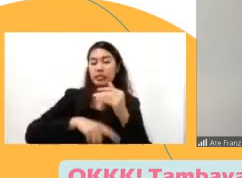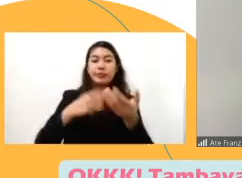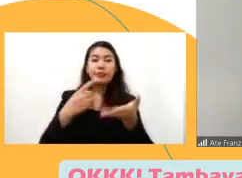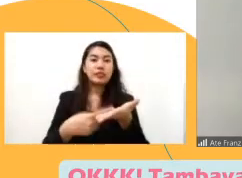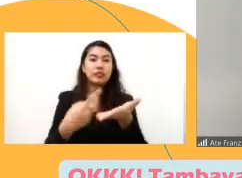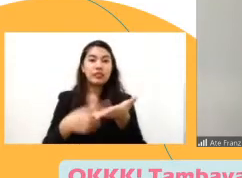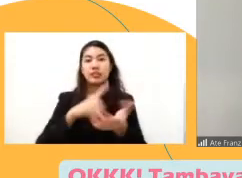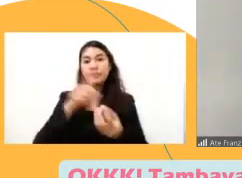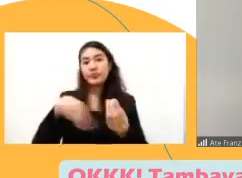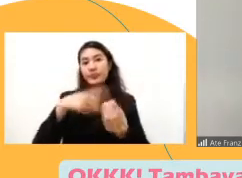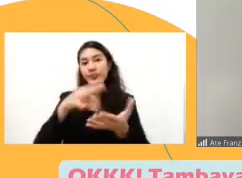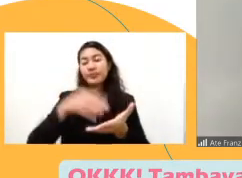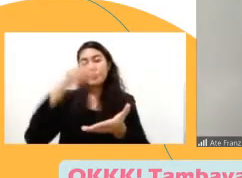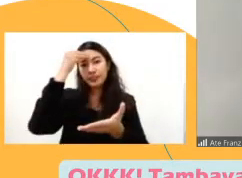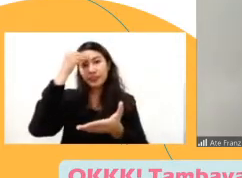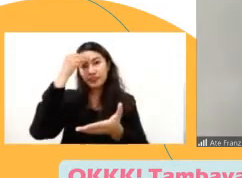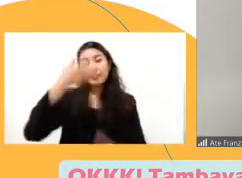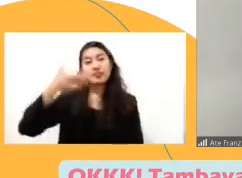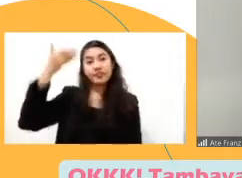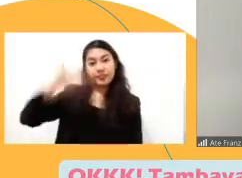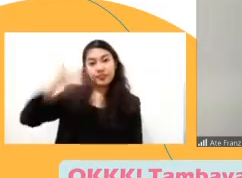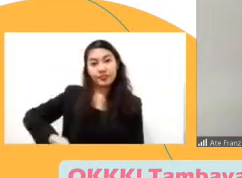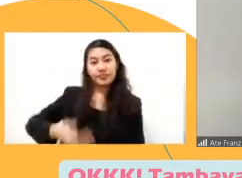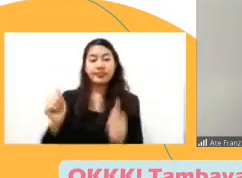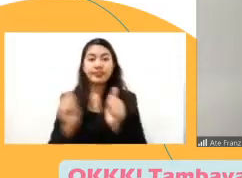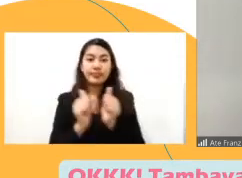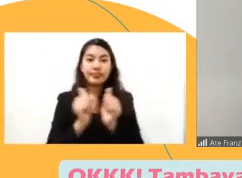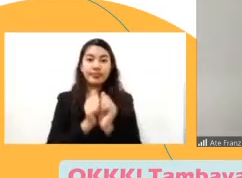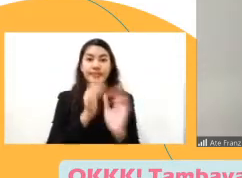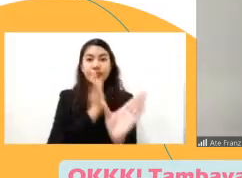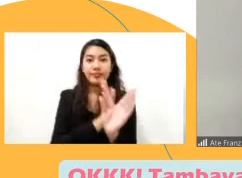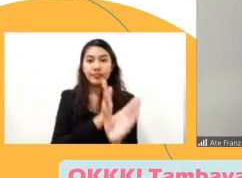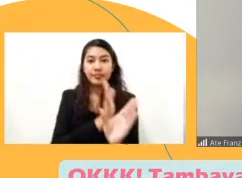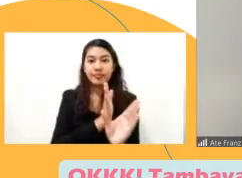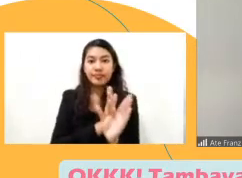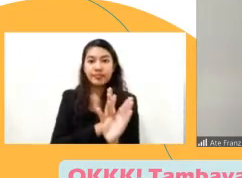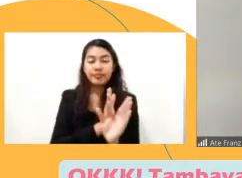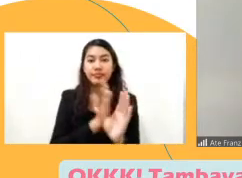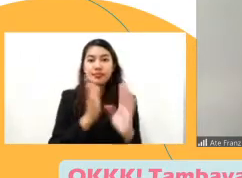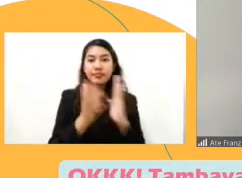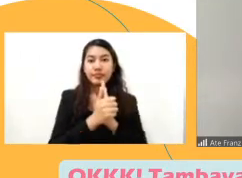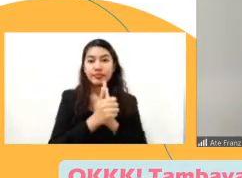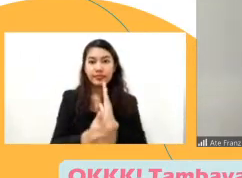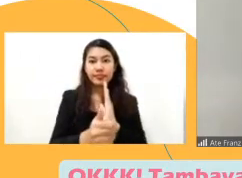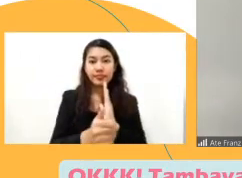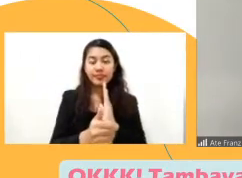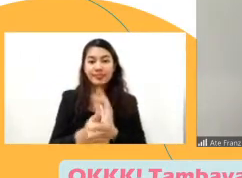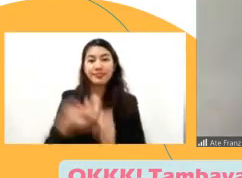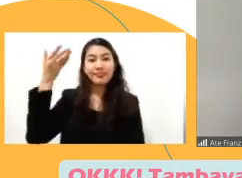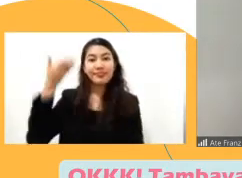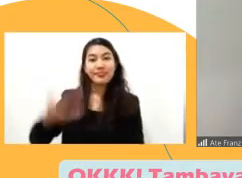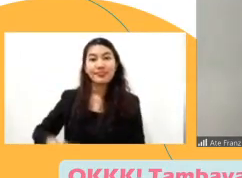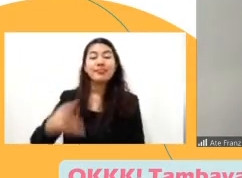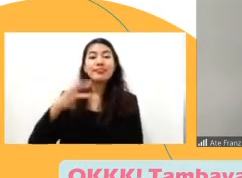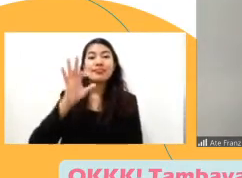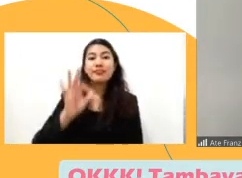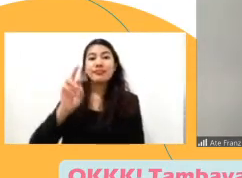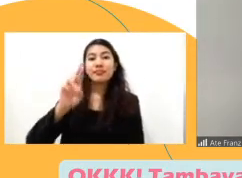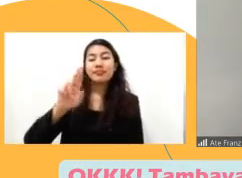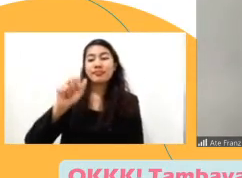no? Kasama nyo muli ang inyong ating psychologist na si Ate Franz para sa ating